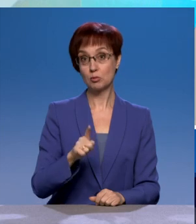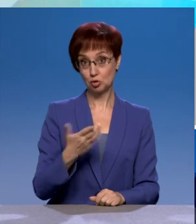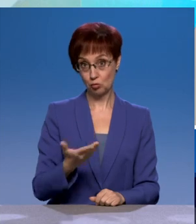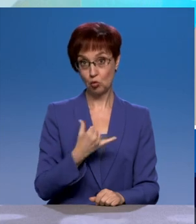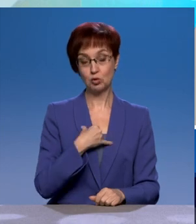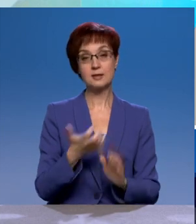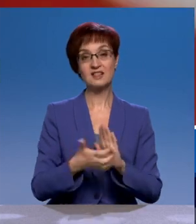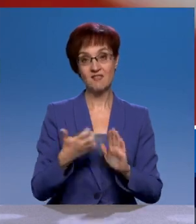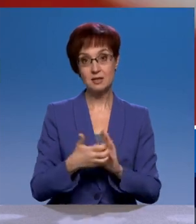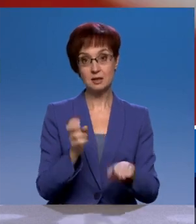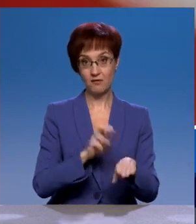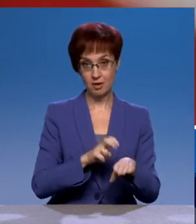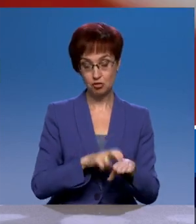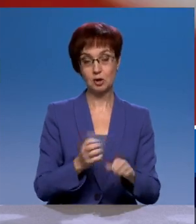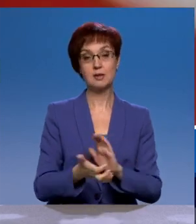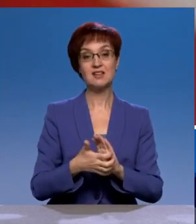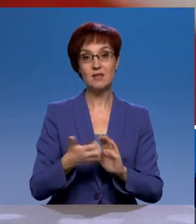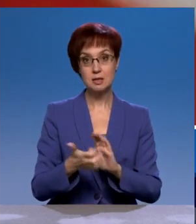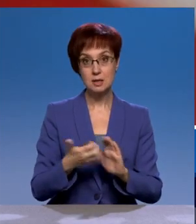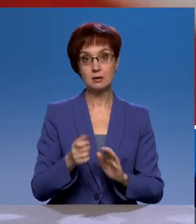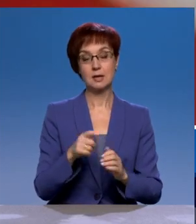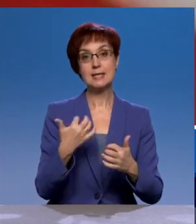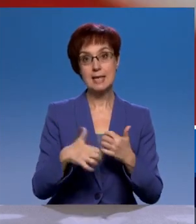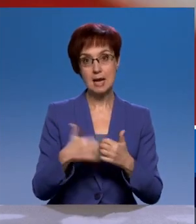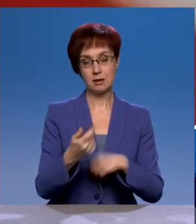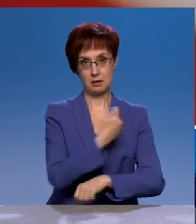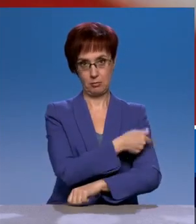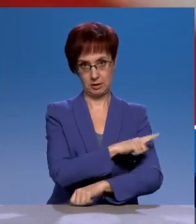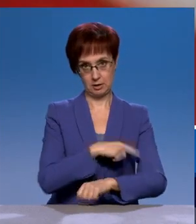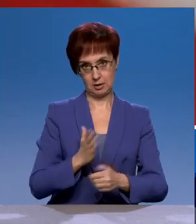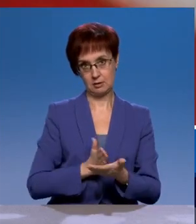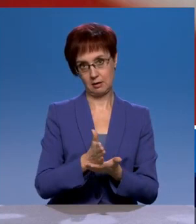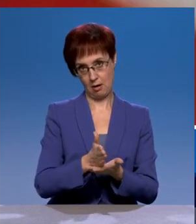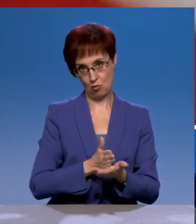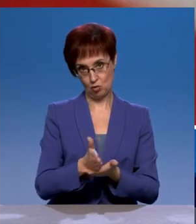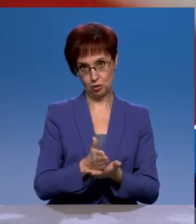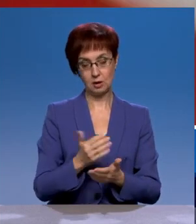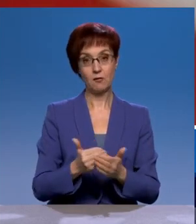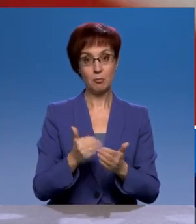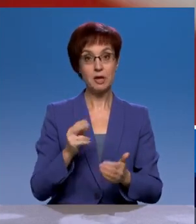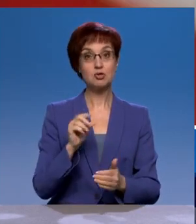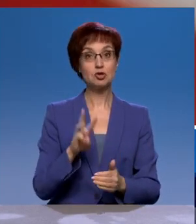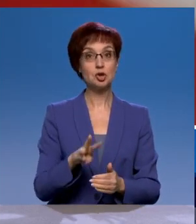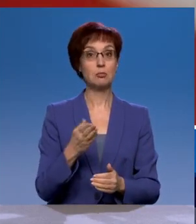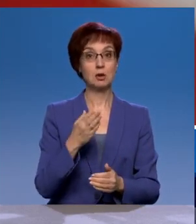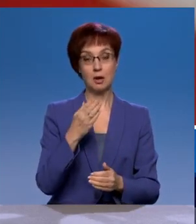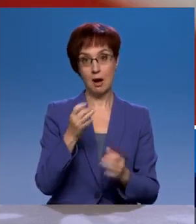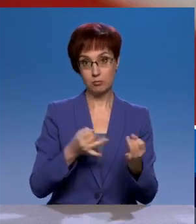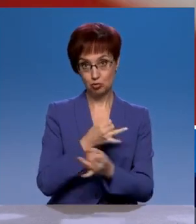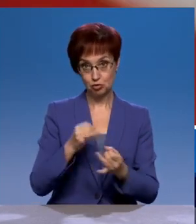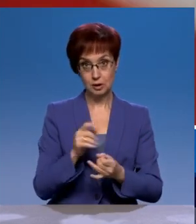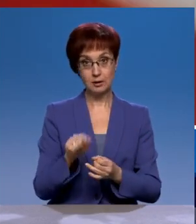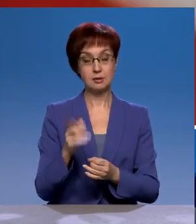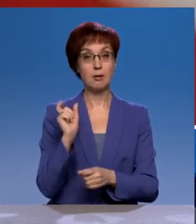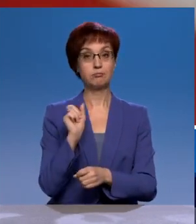средних медицинских работников. И прежде чем говорить о том, что мы хотим на наших медсестер повесить дополнительную нагрузку, мы сначала